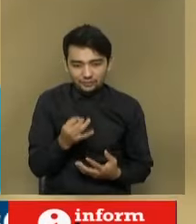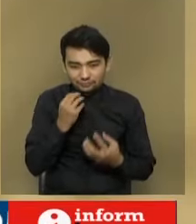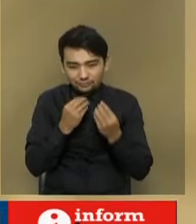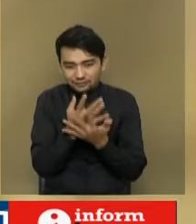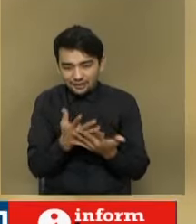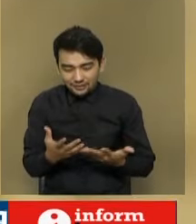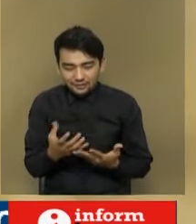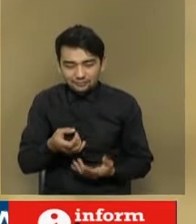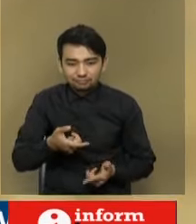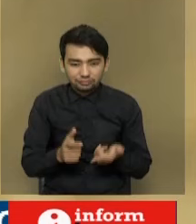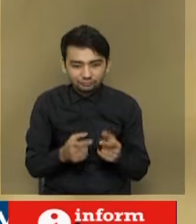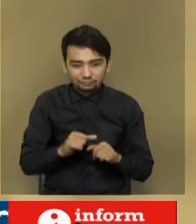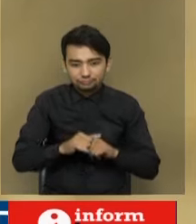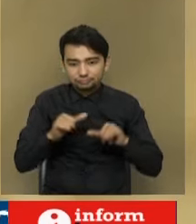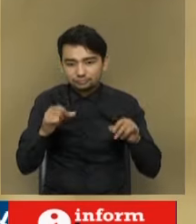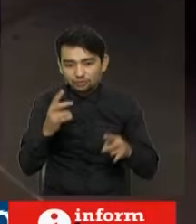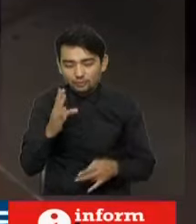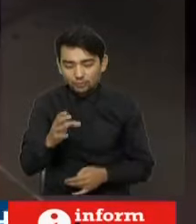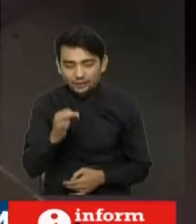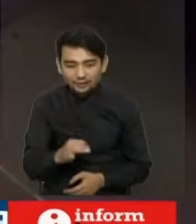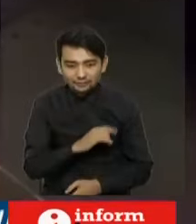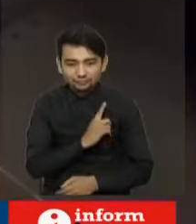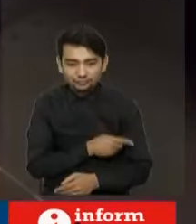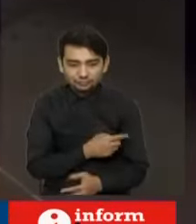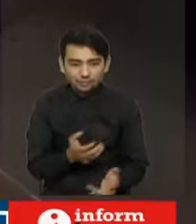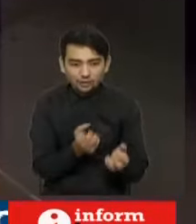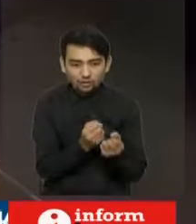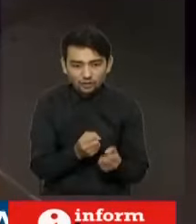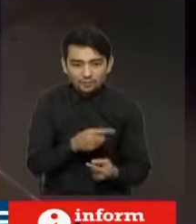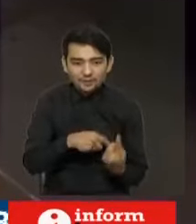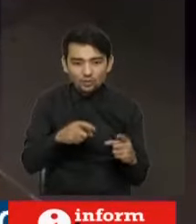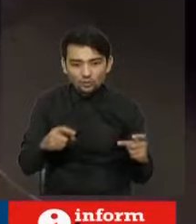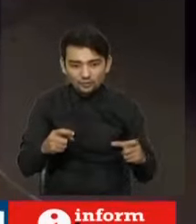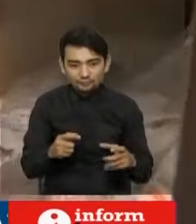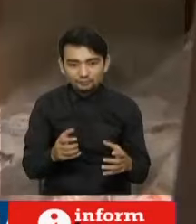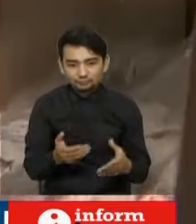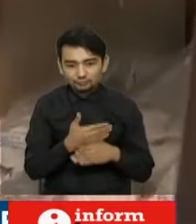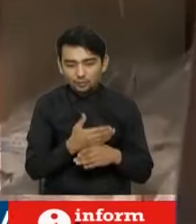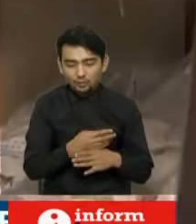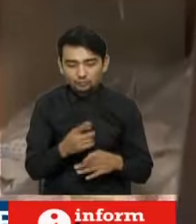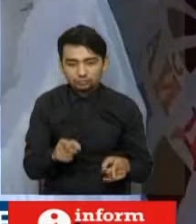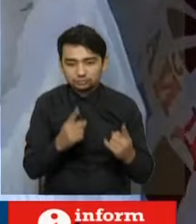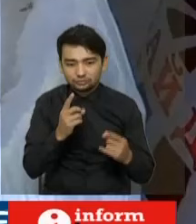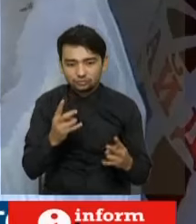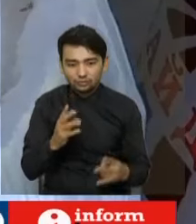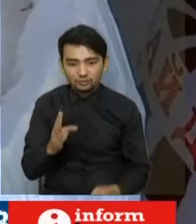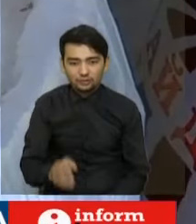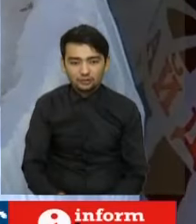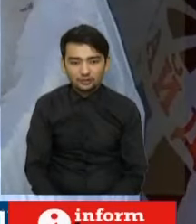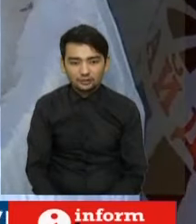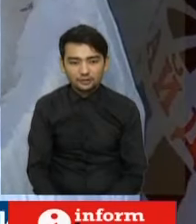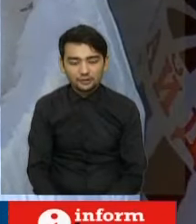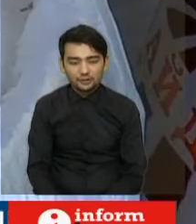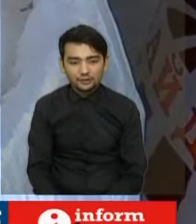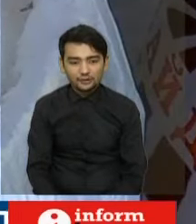необходимо существенно нарастить, а для этого усилить поддержку местных предпринимателей. Бахрамбек Талибжанов, Анастасия Новикова, Абзал